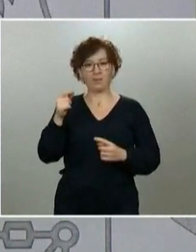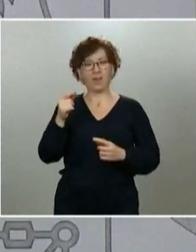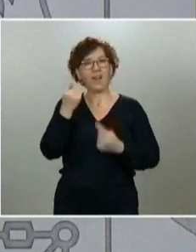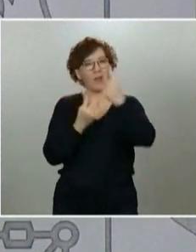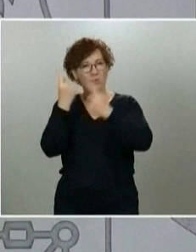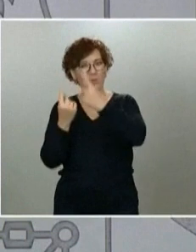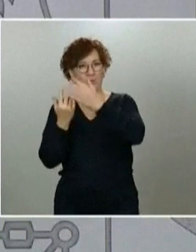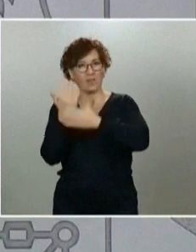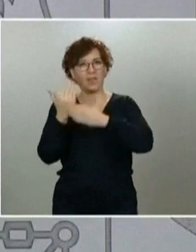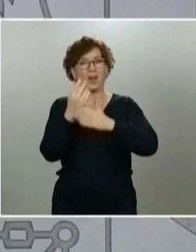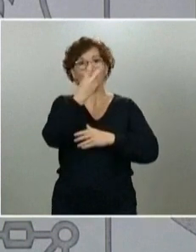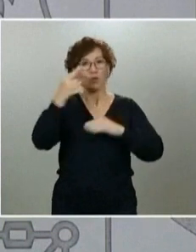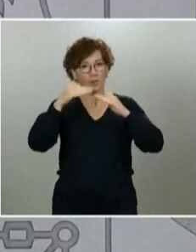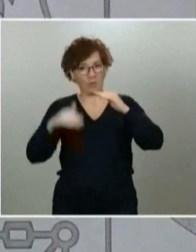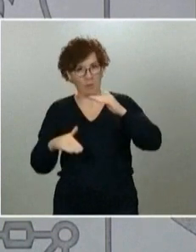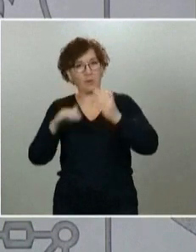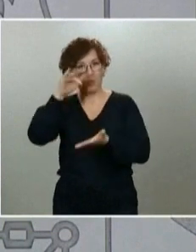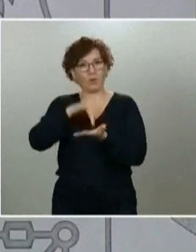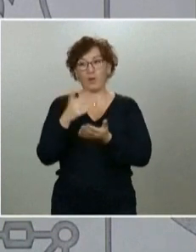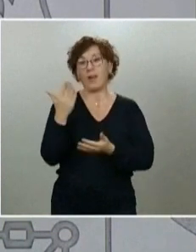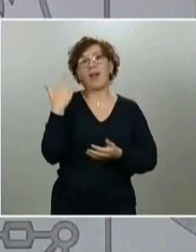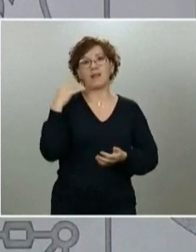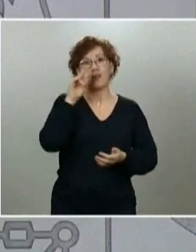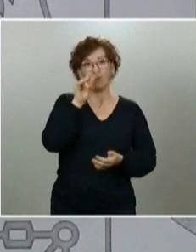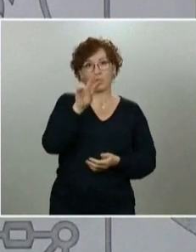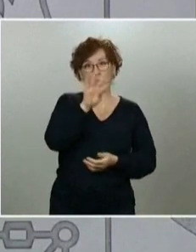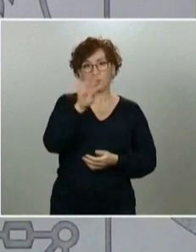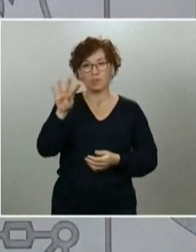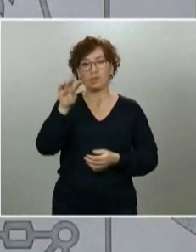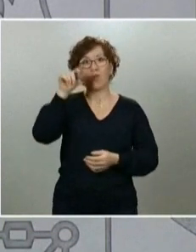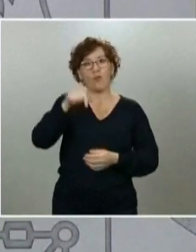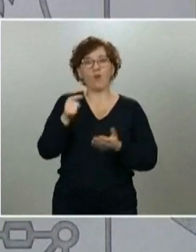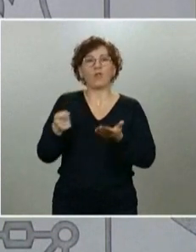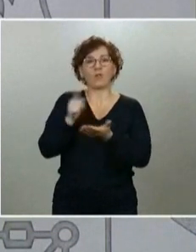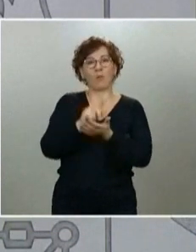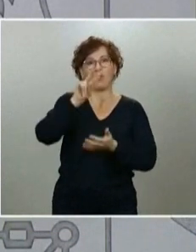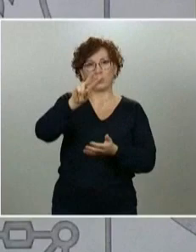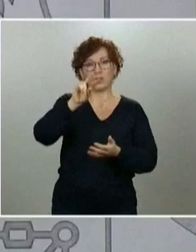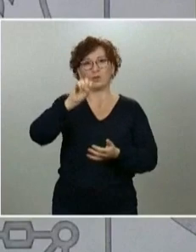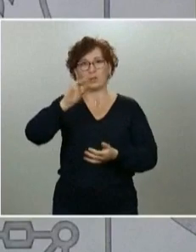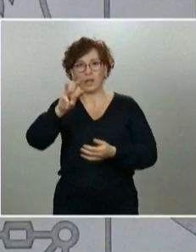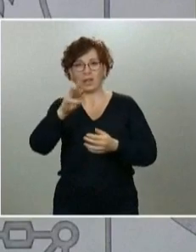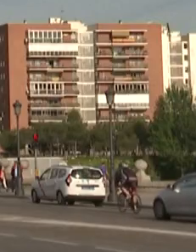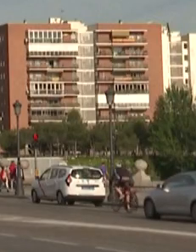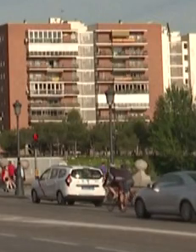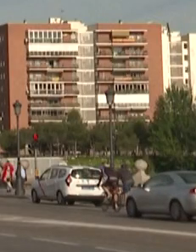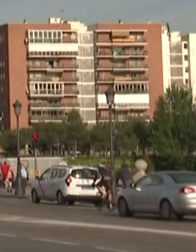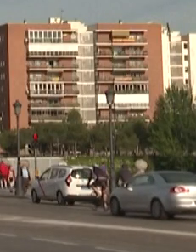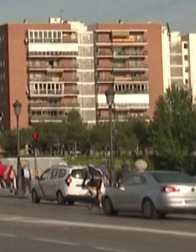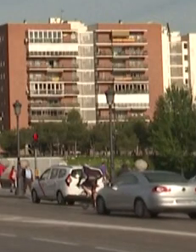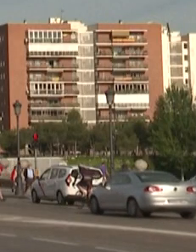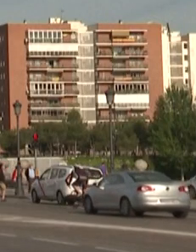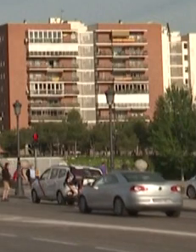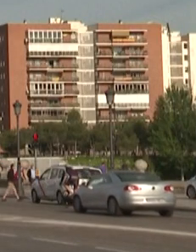jours à moins de 200. Hier, nous en avons eu 244. Aujourd'hui, 213. Toute la semaine, nous avons été autour de 200 décès par